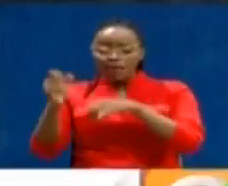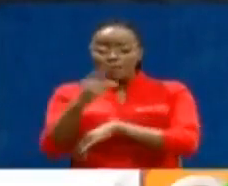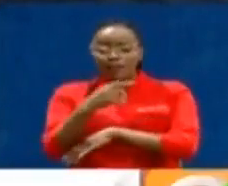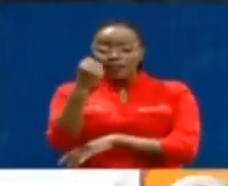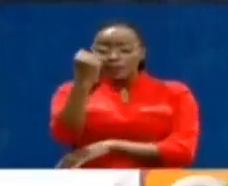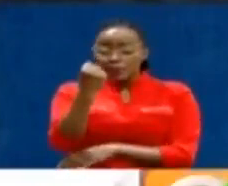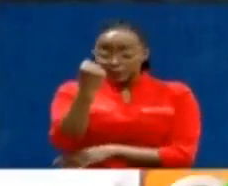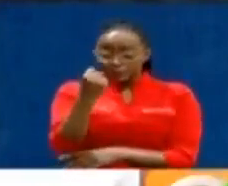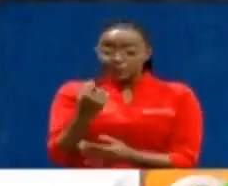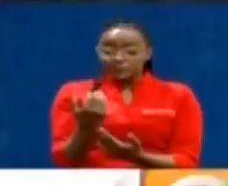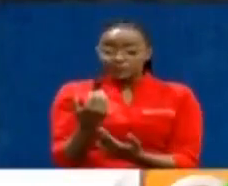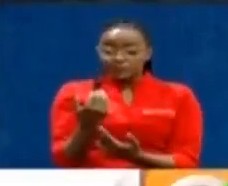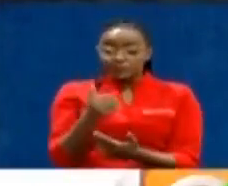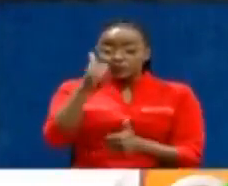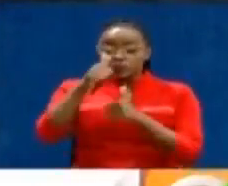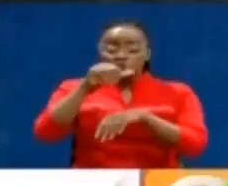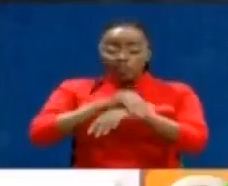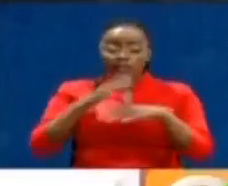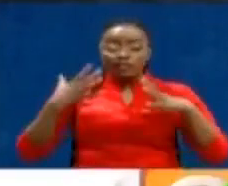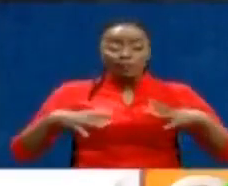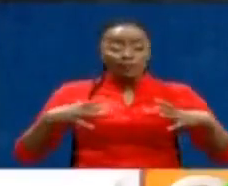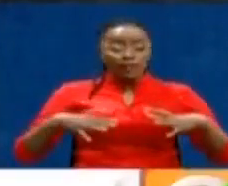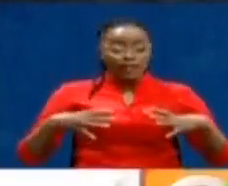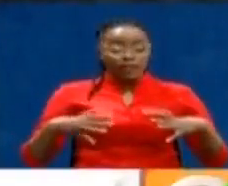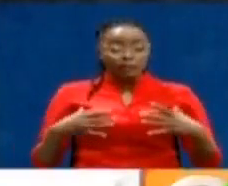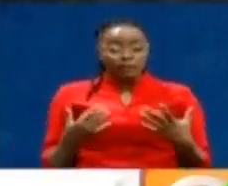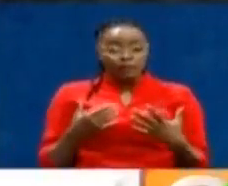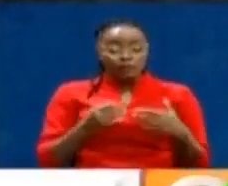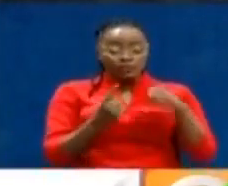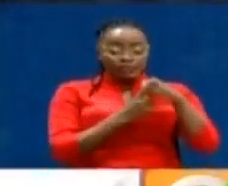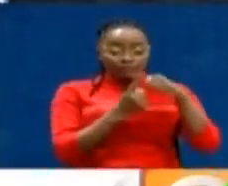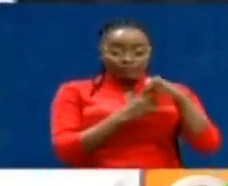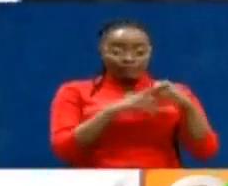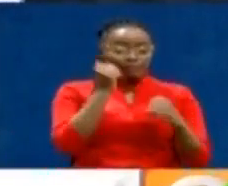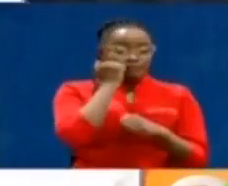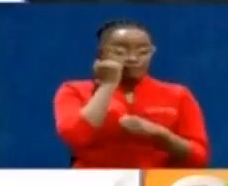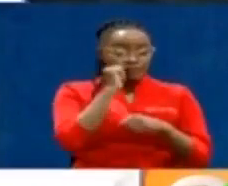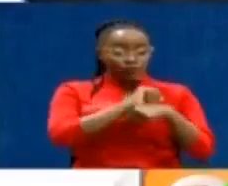huu, ambapo tulipata visa 6